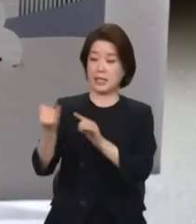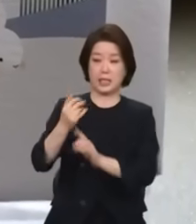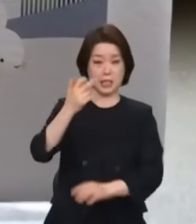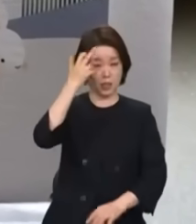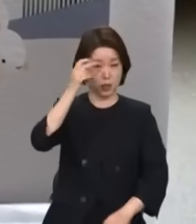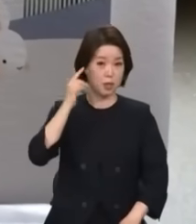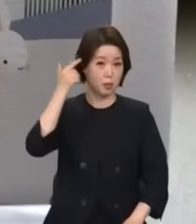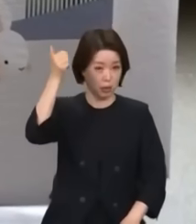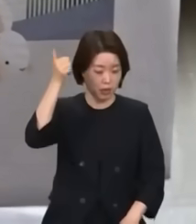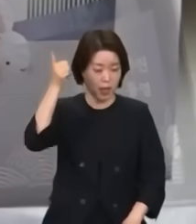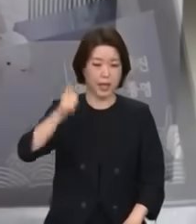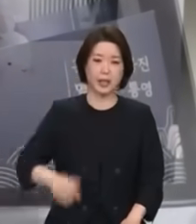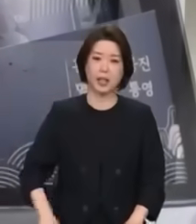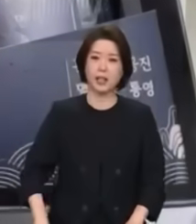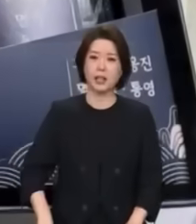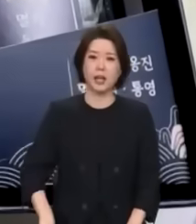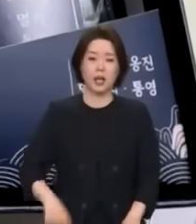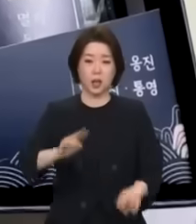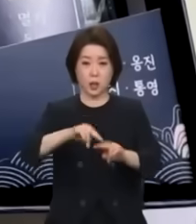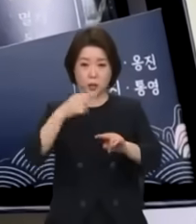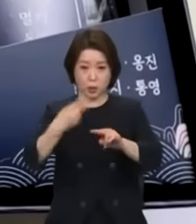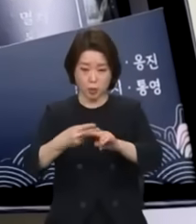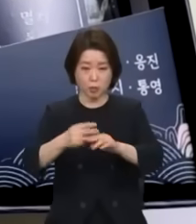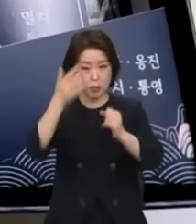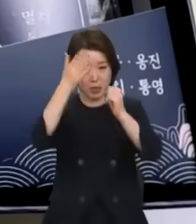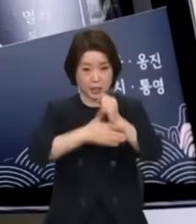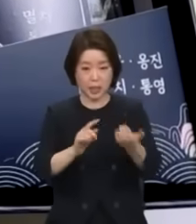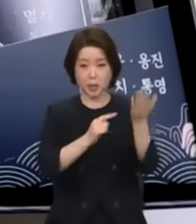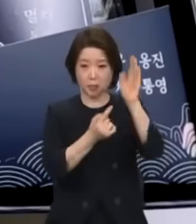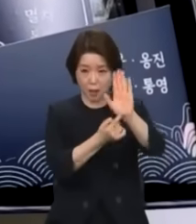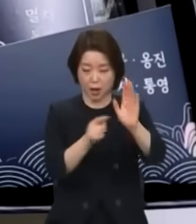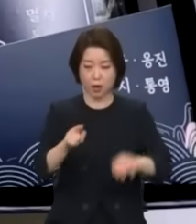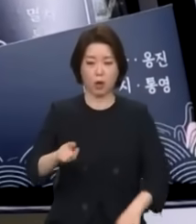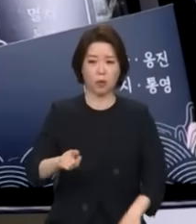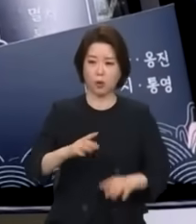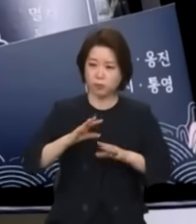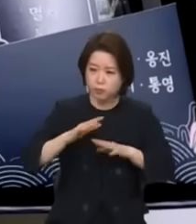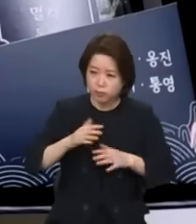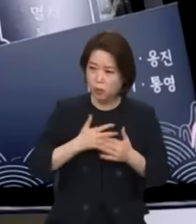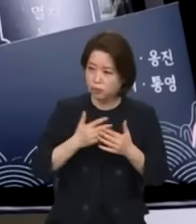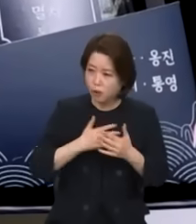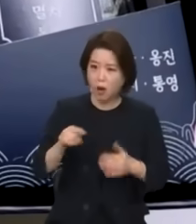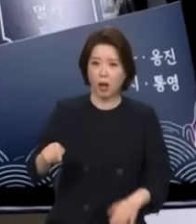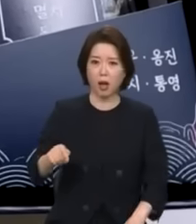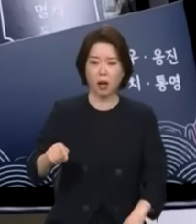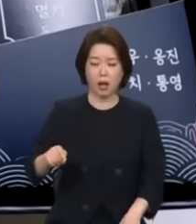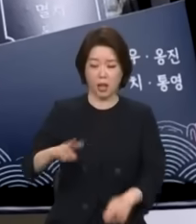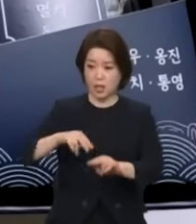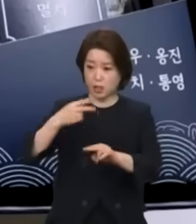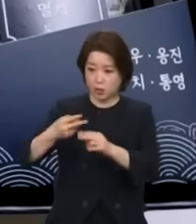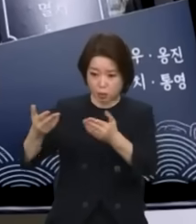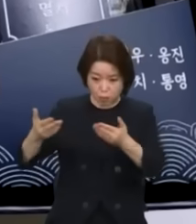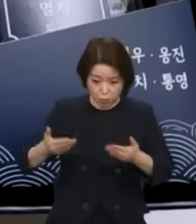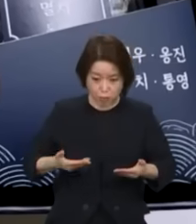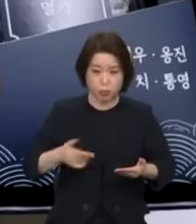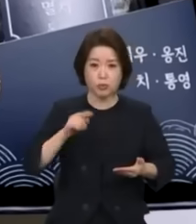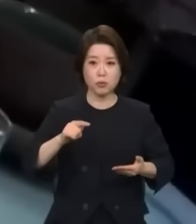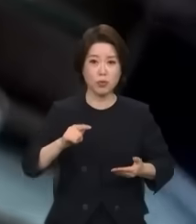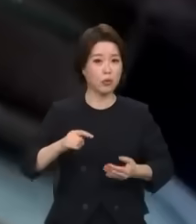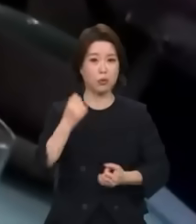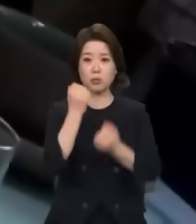준 설 선물 사진을 첨부하며 불안감과 공포심을 느꼈다면 선물을 보내준 사실은 설명되기 어렵다고